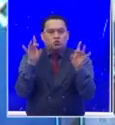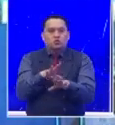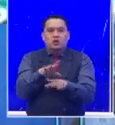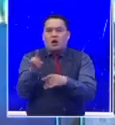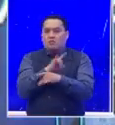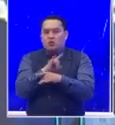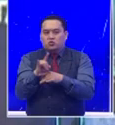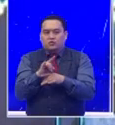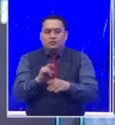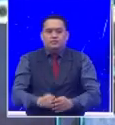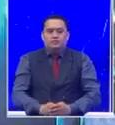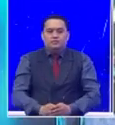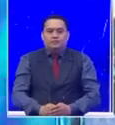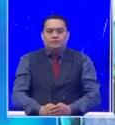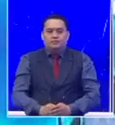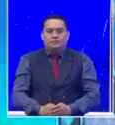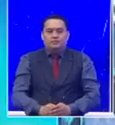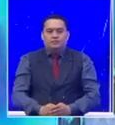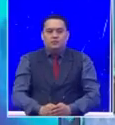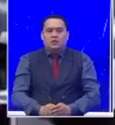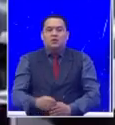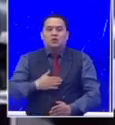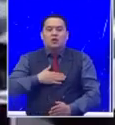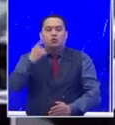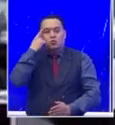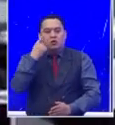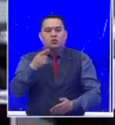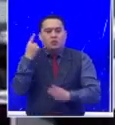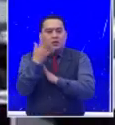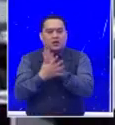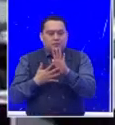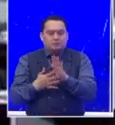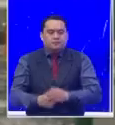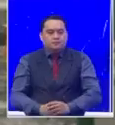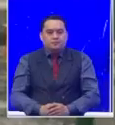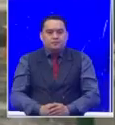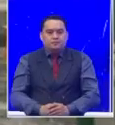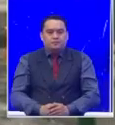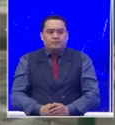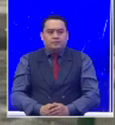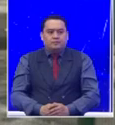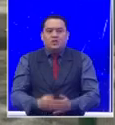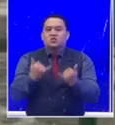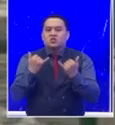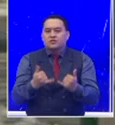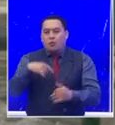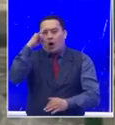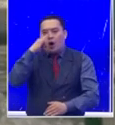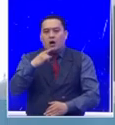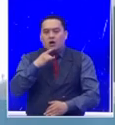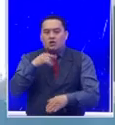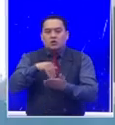распространите фейковую информацию. Об этом, я думаю, тоже все должны понимать. Отметим, сейчас по Казахстану